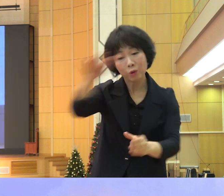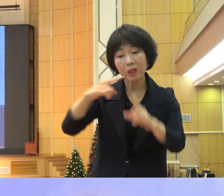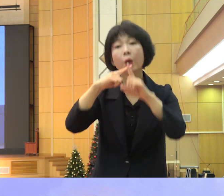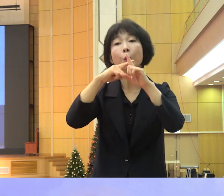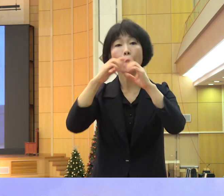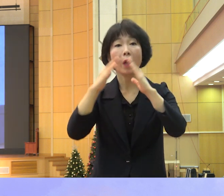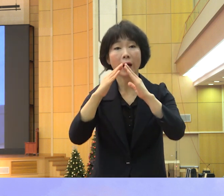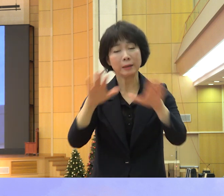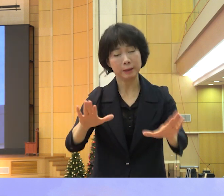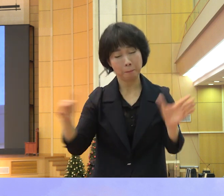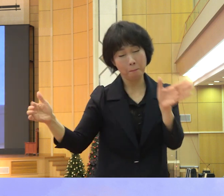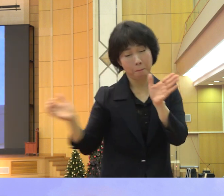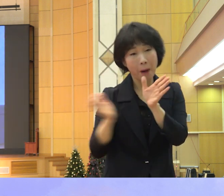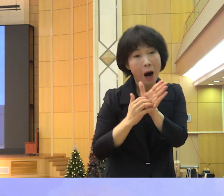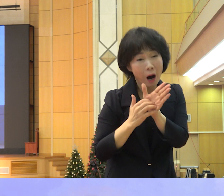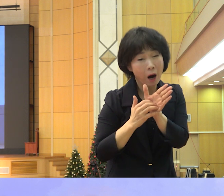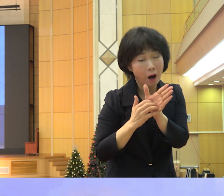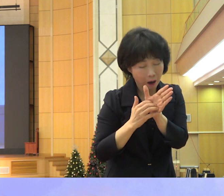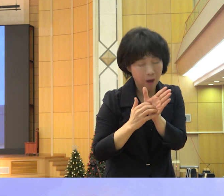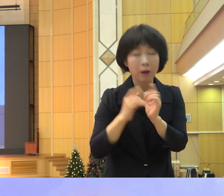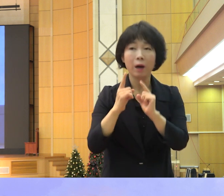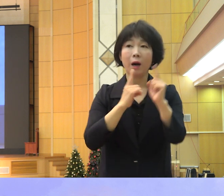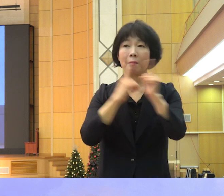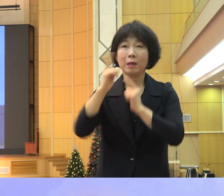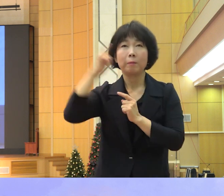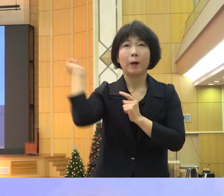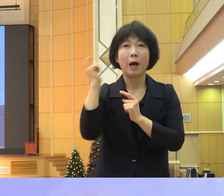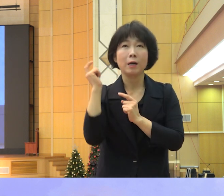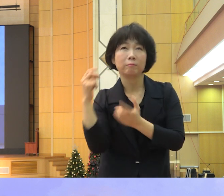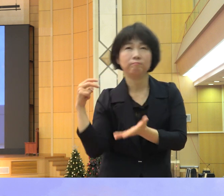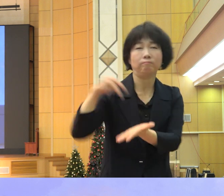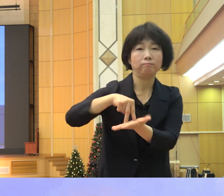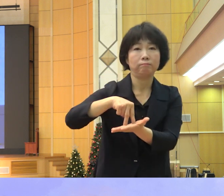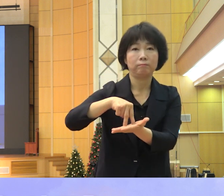교회가 이렇게 말씀으로 든든히